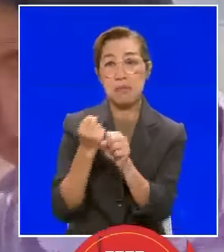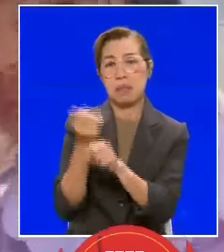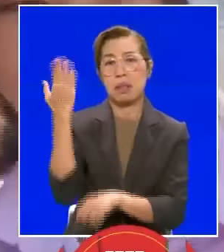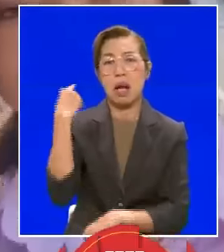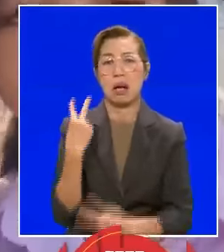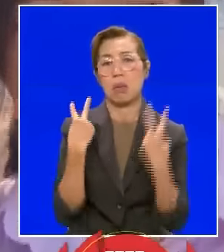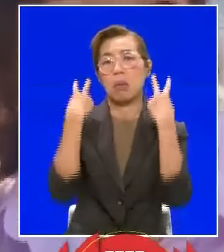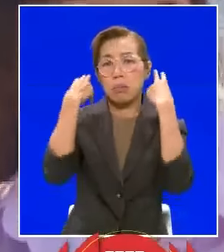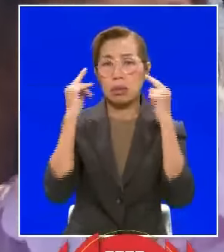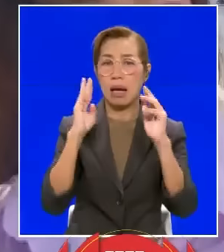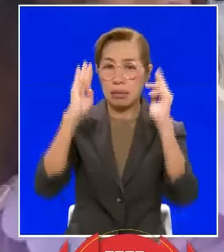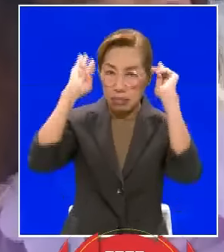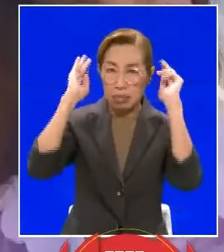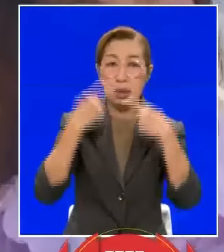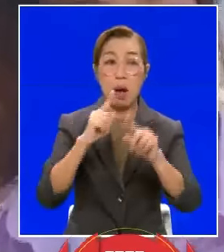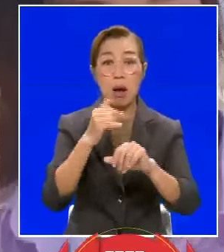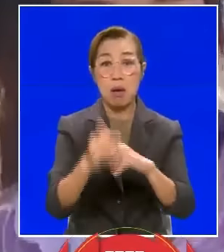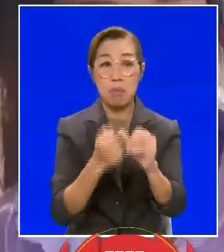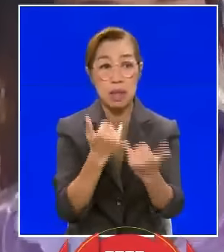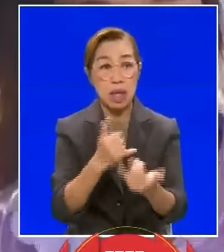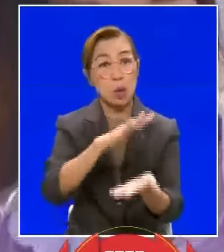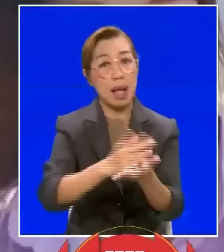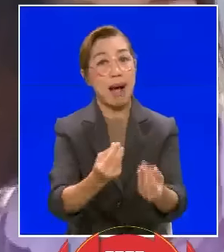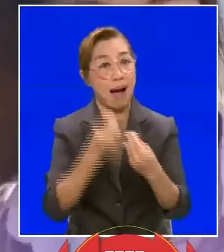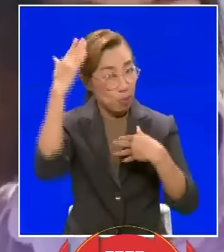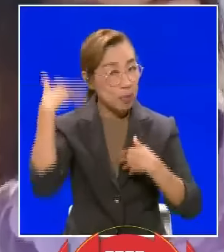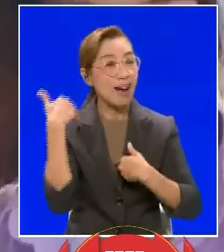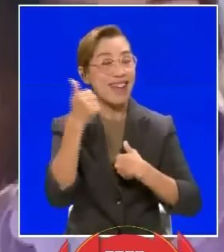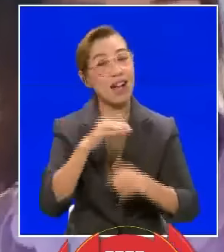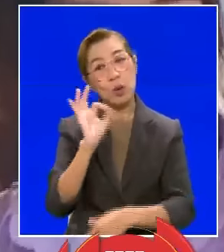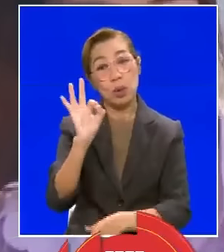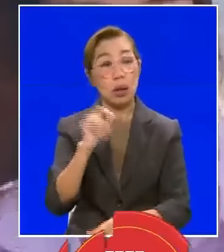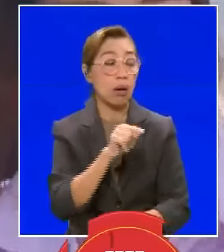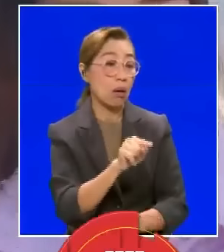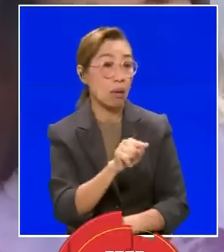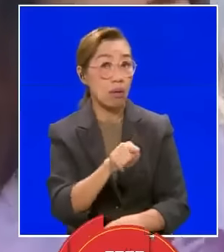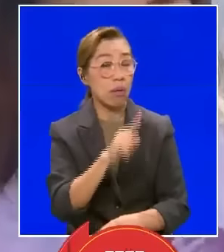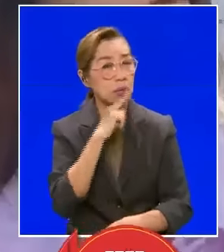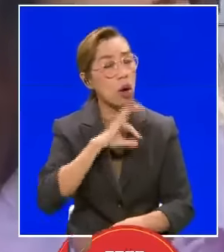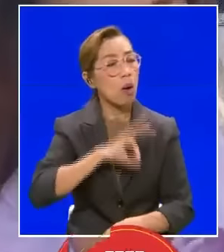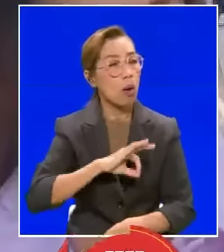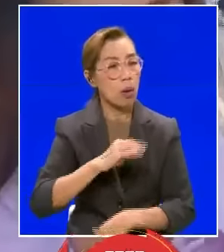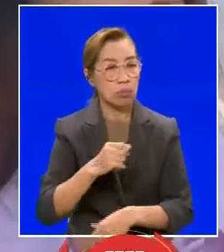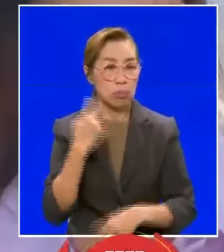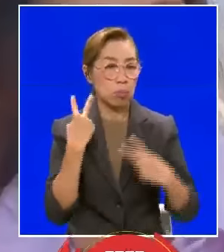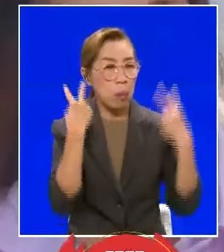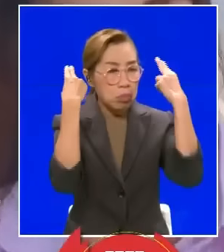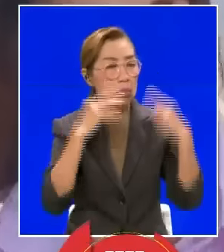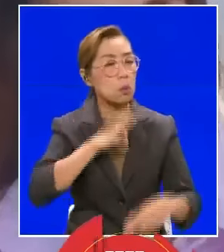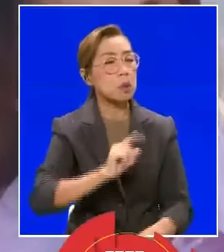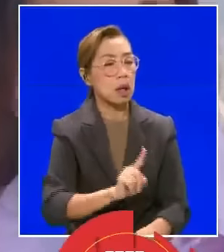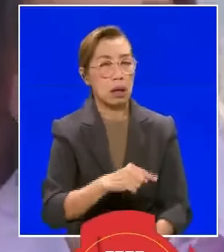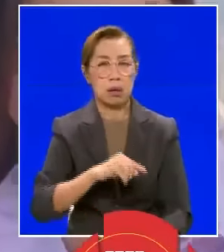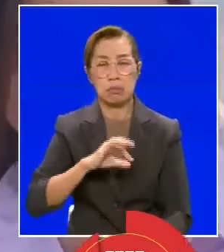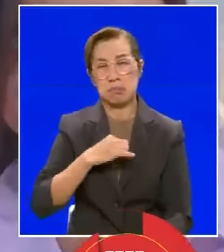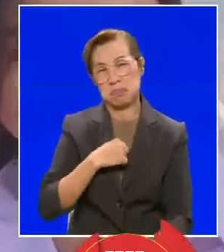สั้นอยู่ค่ะแต่มาปีนี้เขาให้ไว้ยาวก็โอเคค่ะโอเค ป ี ที ่ แล้วเน ี่ ยไว้ผมส ั้ นร ู้ ส ึ กยังไงมันไม่ค่อยมั่นใจตัวเอง ก็